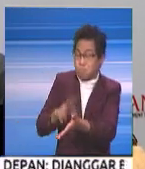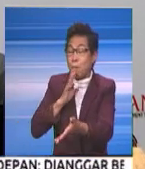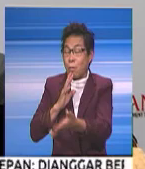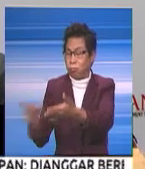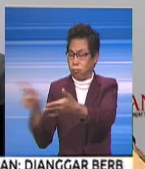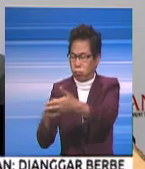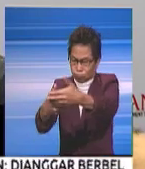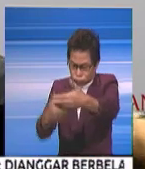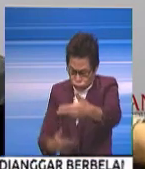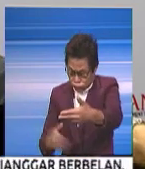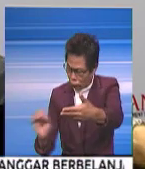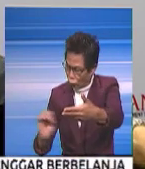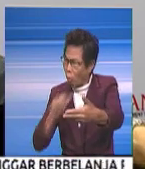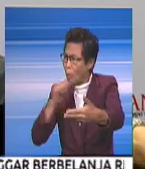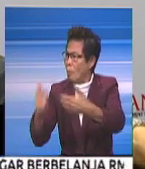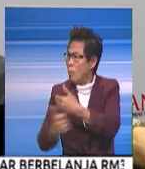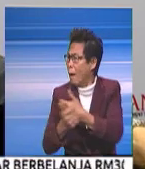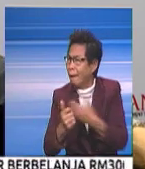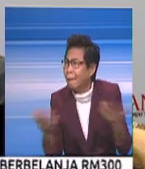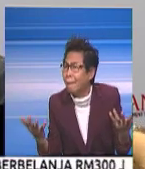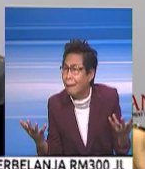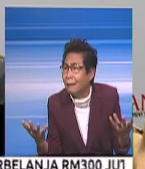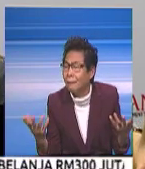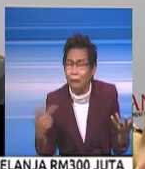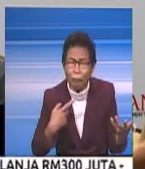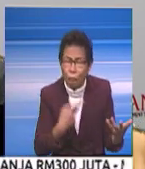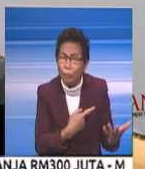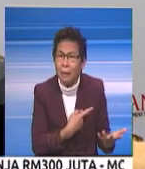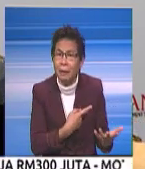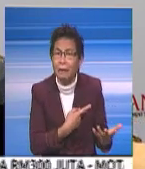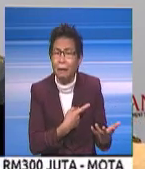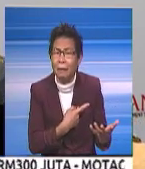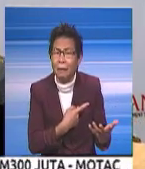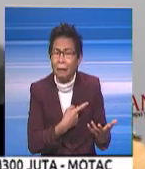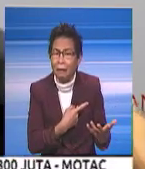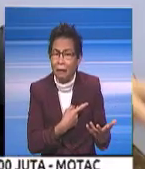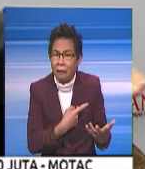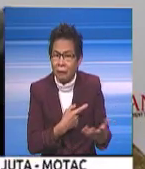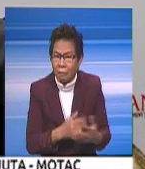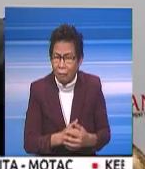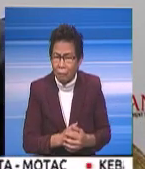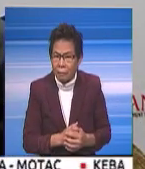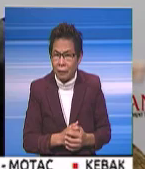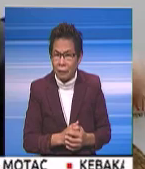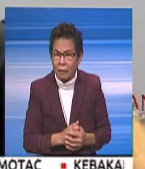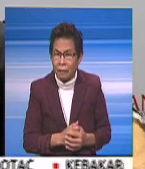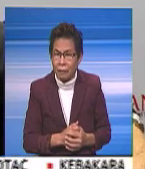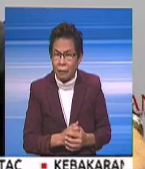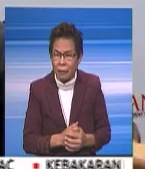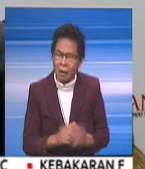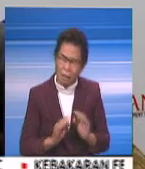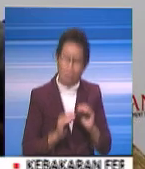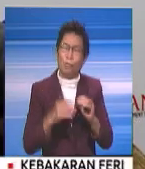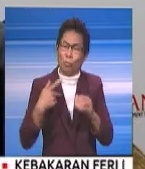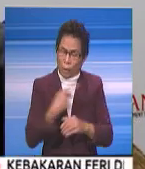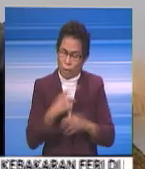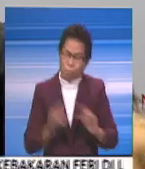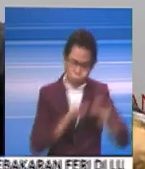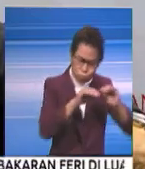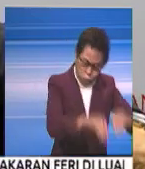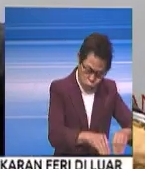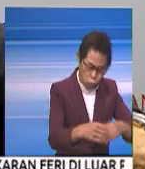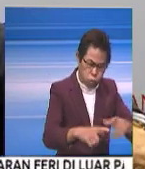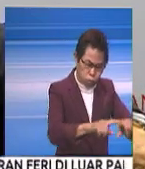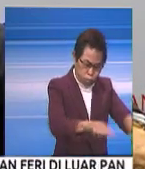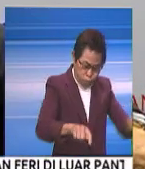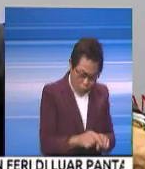not dangerous. We can, if the waste is put in just one place, maybe there is